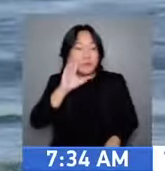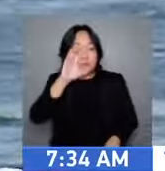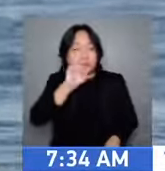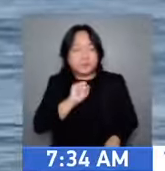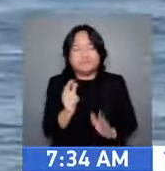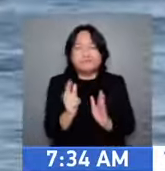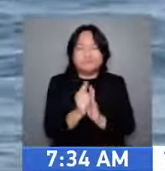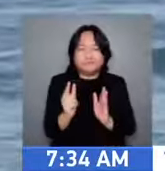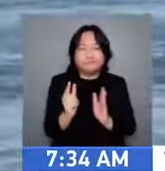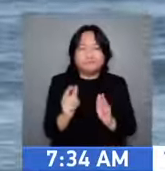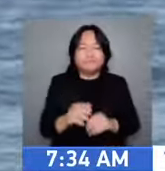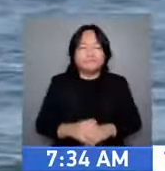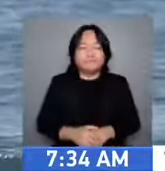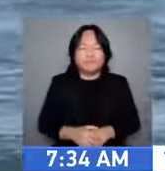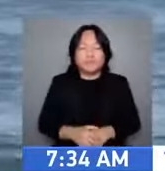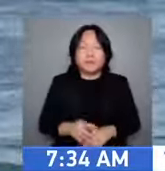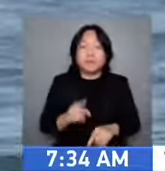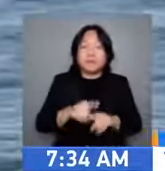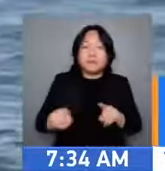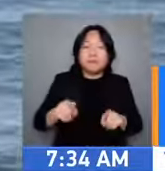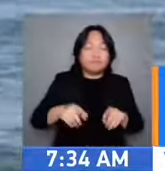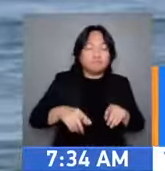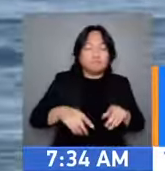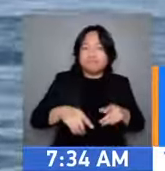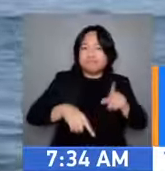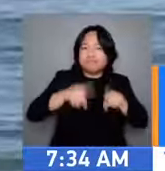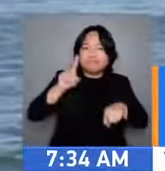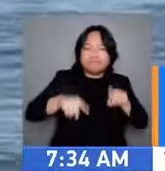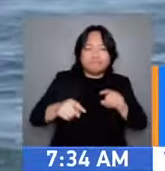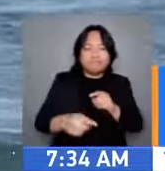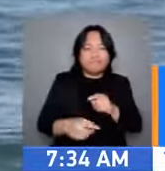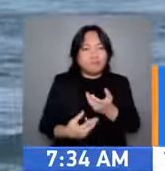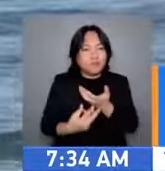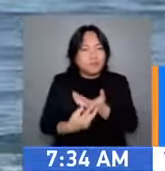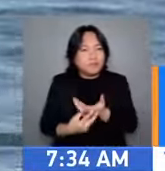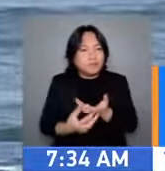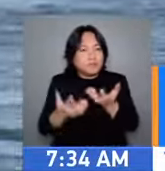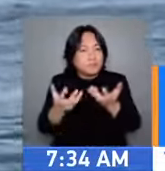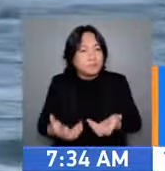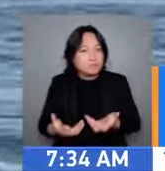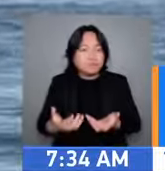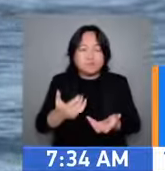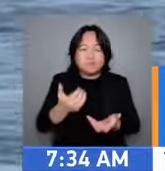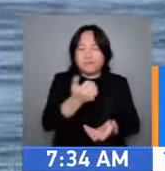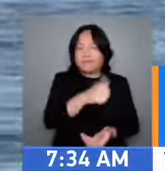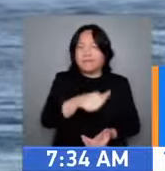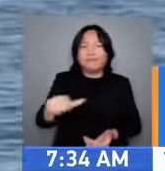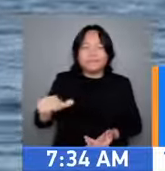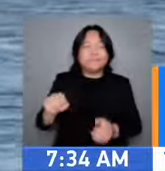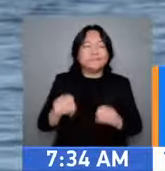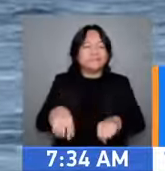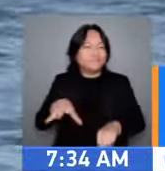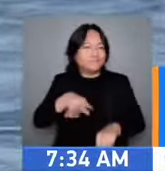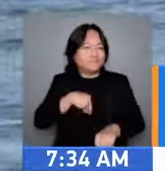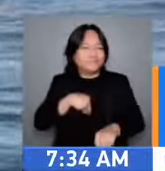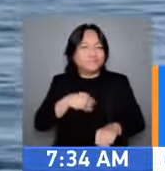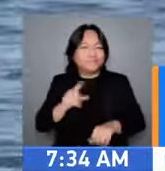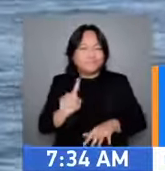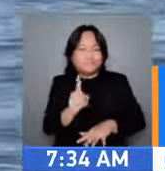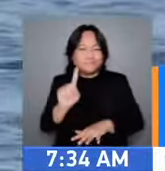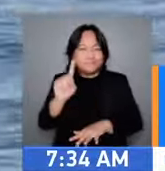opo. Requirements, kahit ano, walang ganong requirements para sa weight. Naku, ang saya naman. Kanina nga, mga kapuso, ay nakapag-practice na si